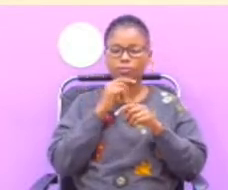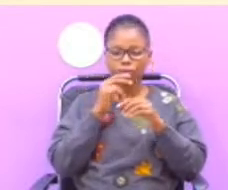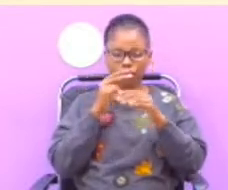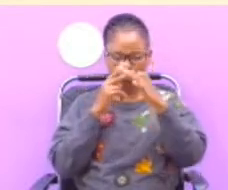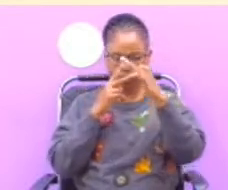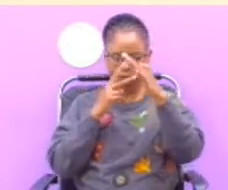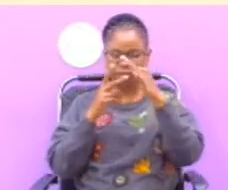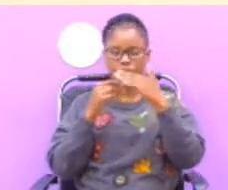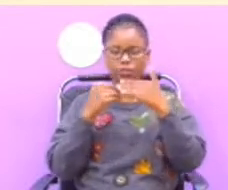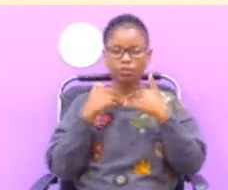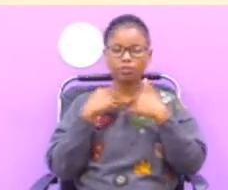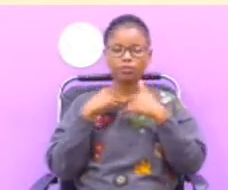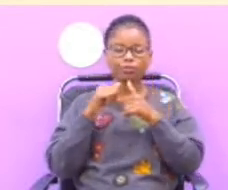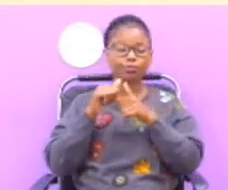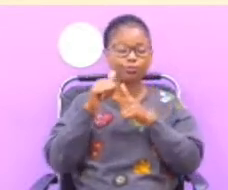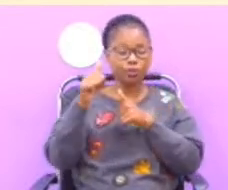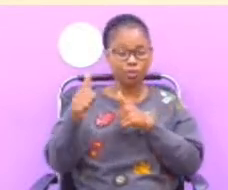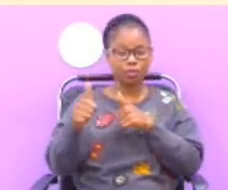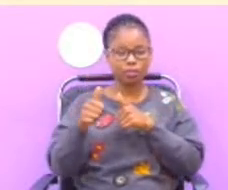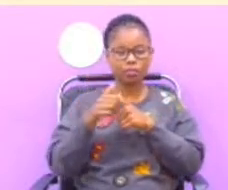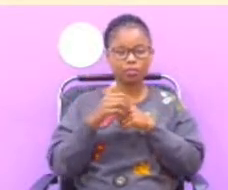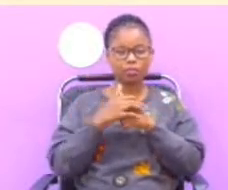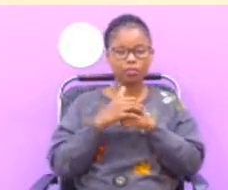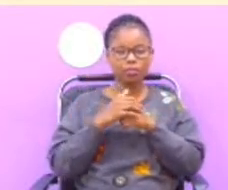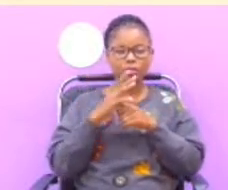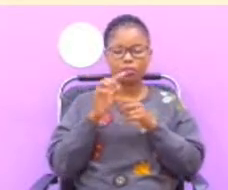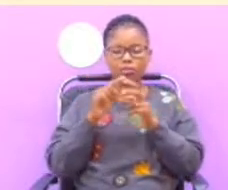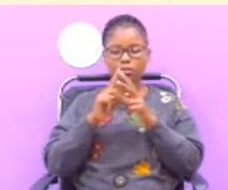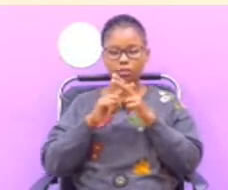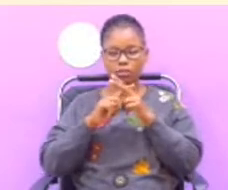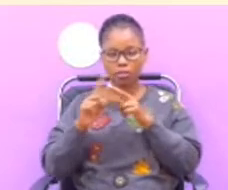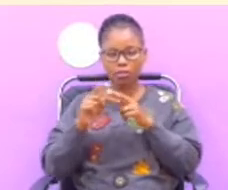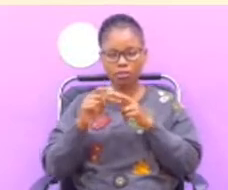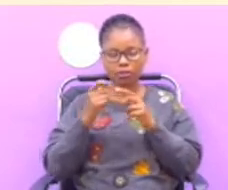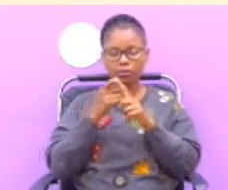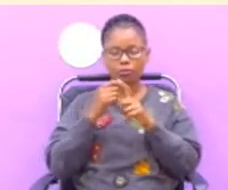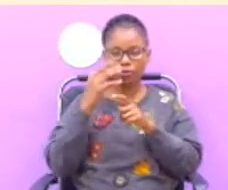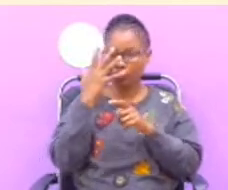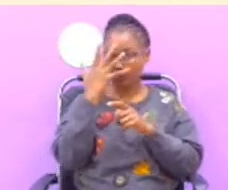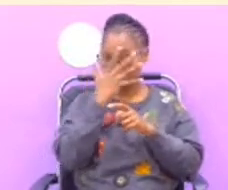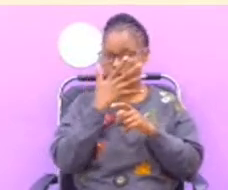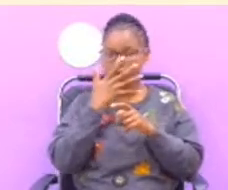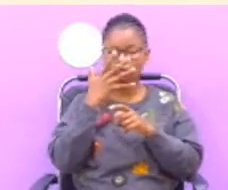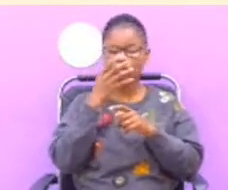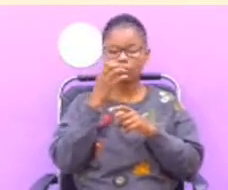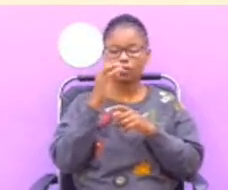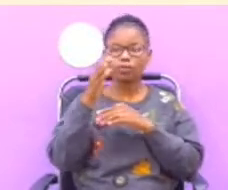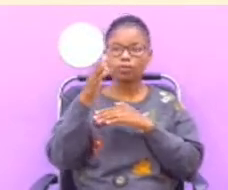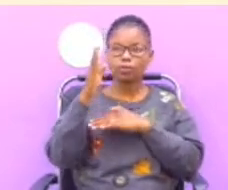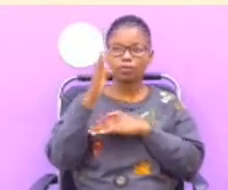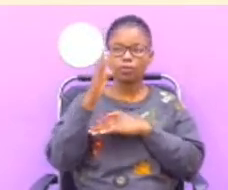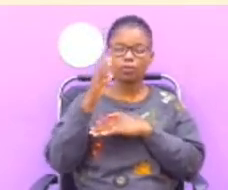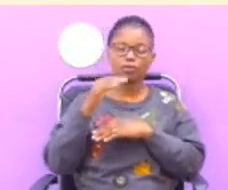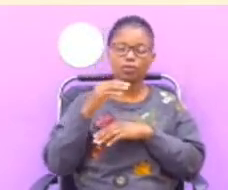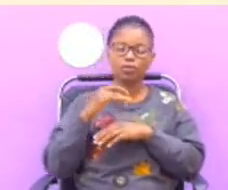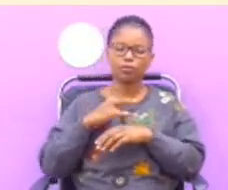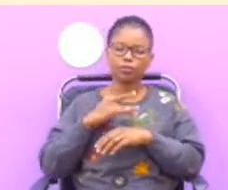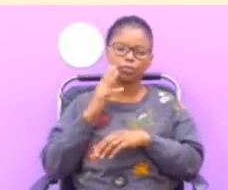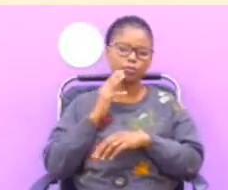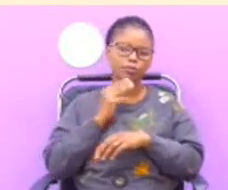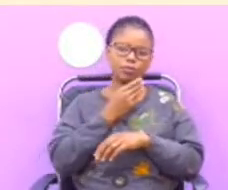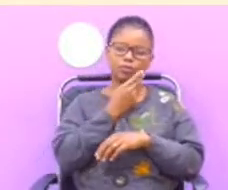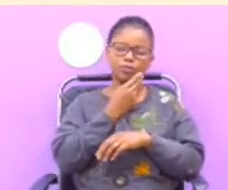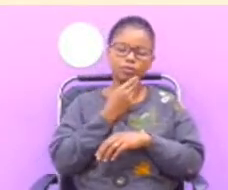Na adwa ya kiri ya kira atumame ki ogwe ni kurira udhiwa muadhani. Na ni kurira udhiwa Jehova. Gaito iwirireza. Todu